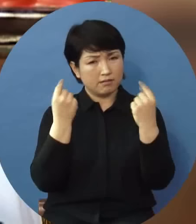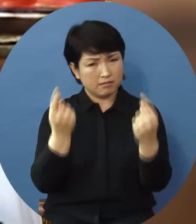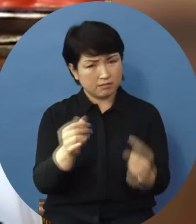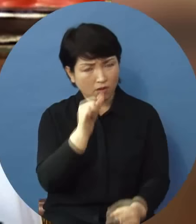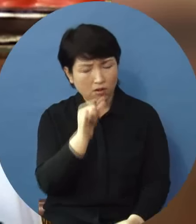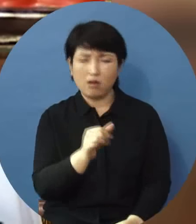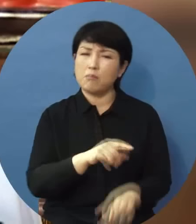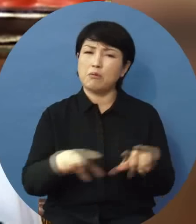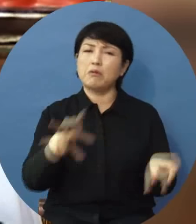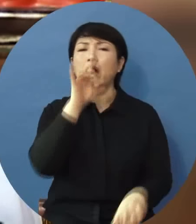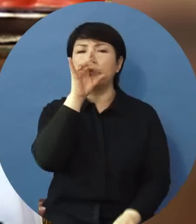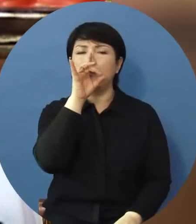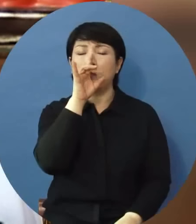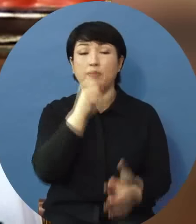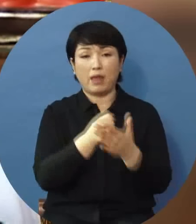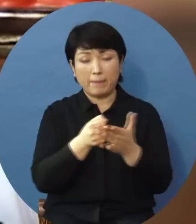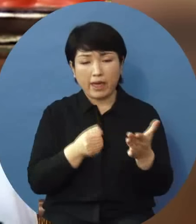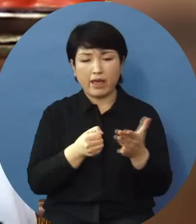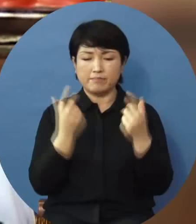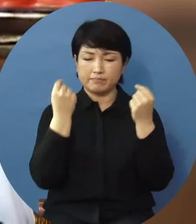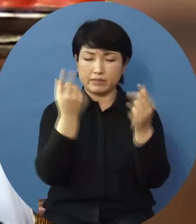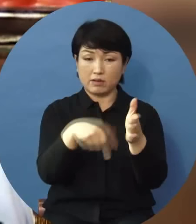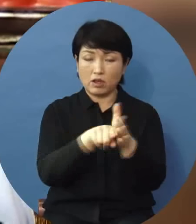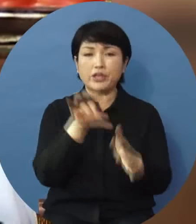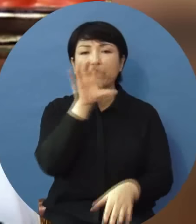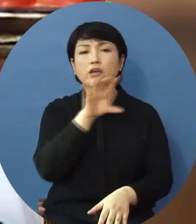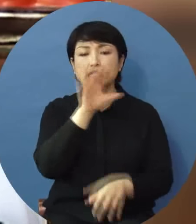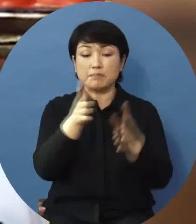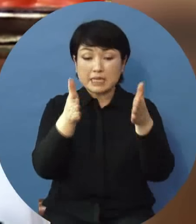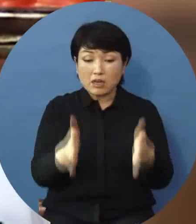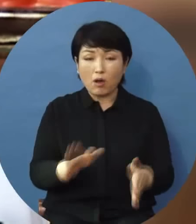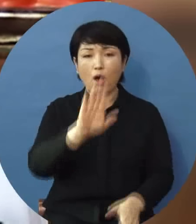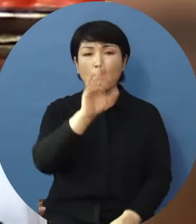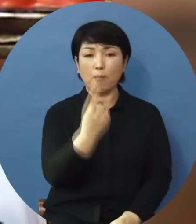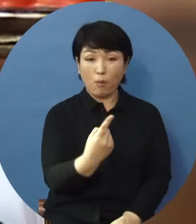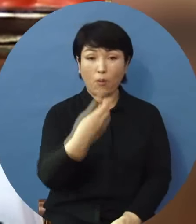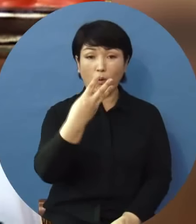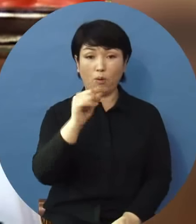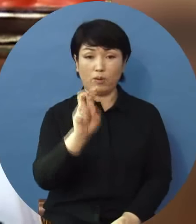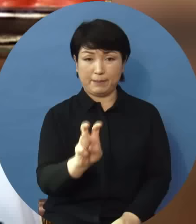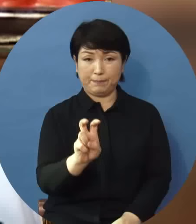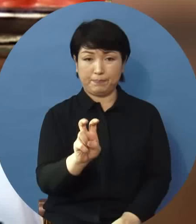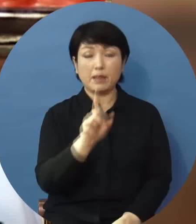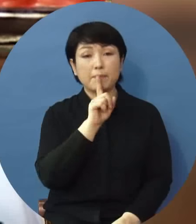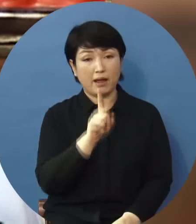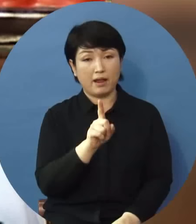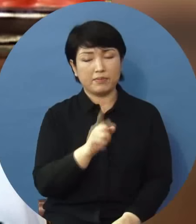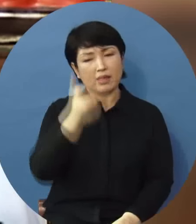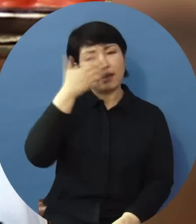많습니다. 그것을 이제 연습하는 기간 이것을 보림이라 그래요.